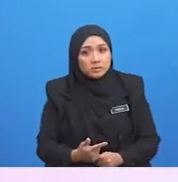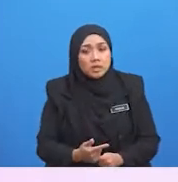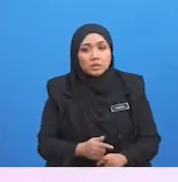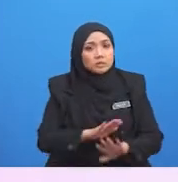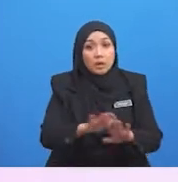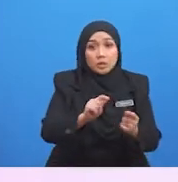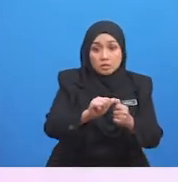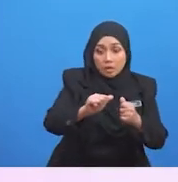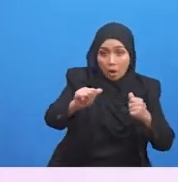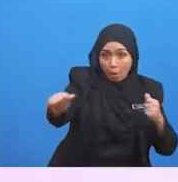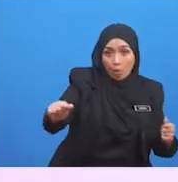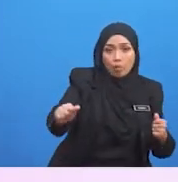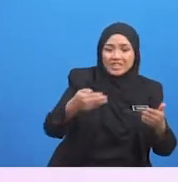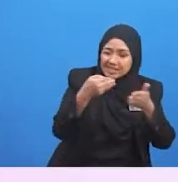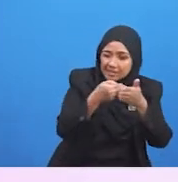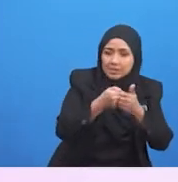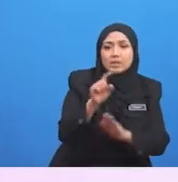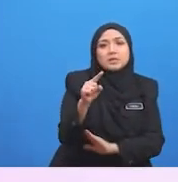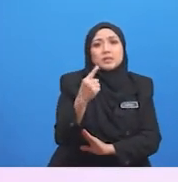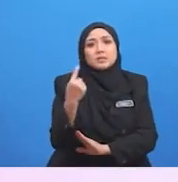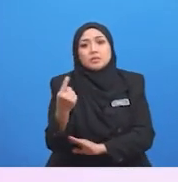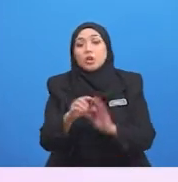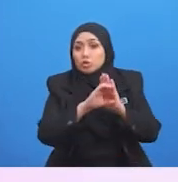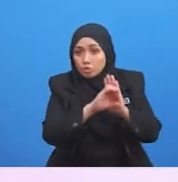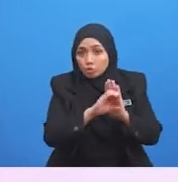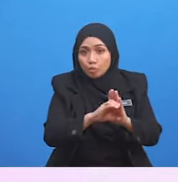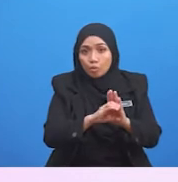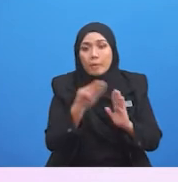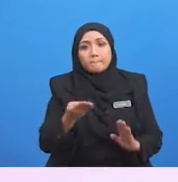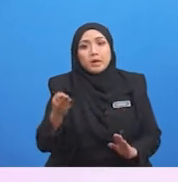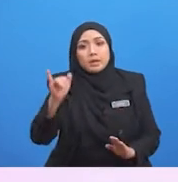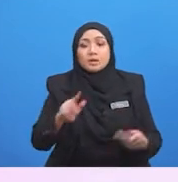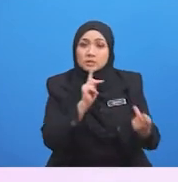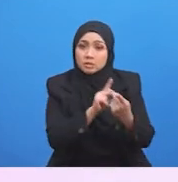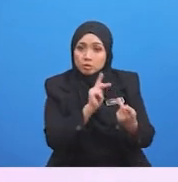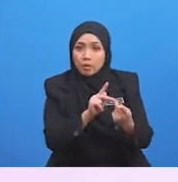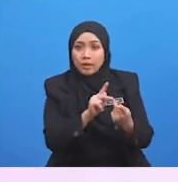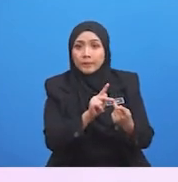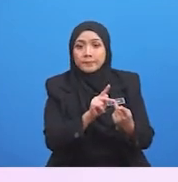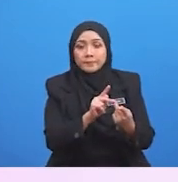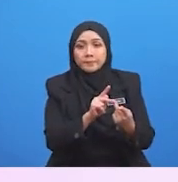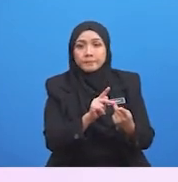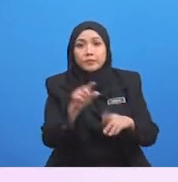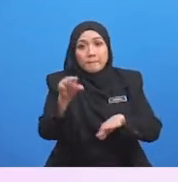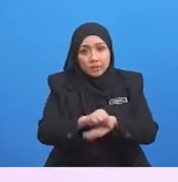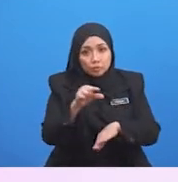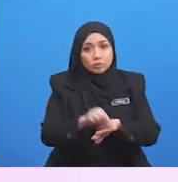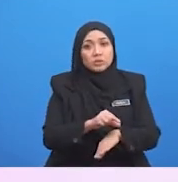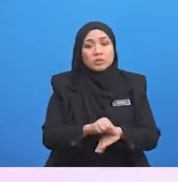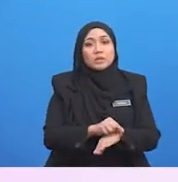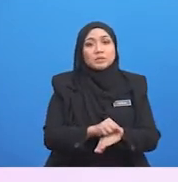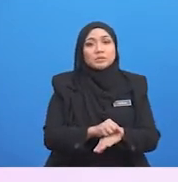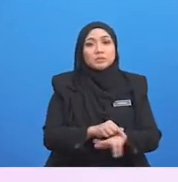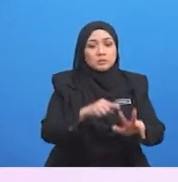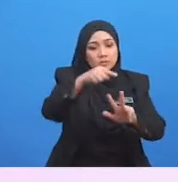jauh daripada pengguna. Contoh produk yang sesuai dipasarkan menggunakan